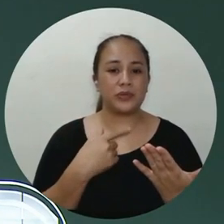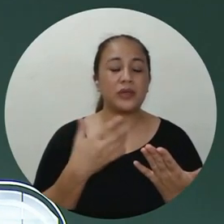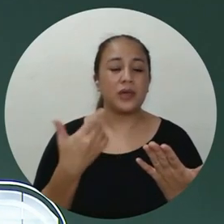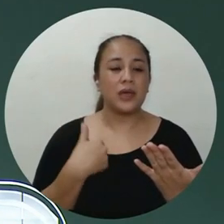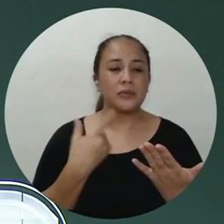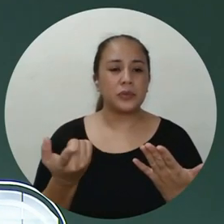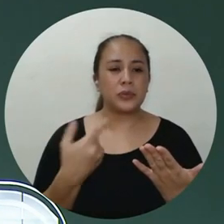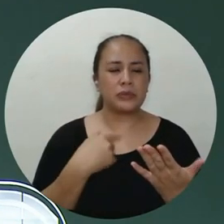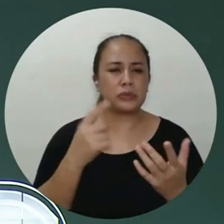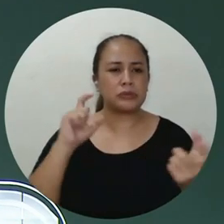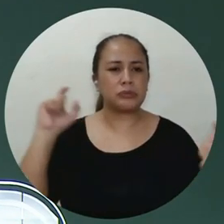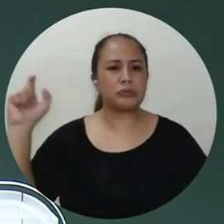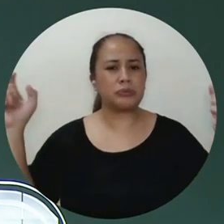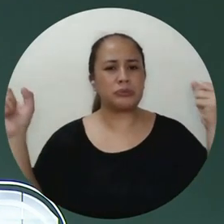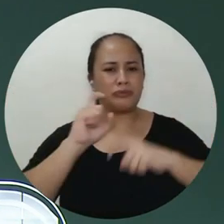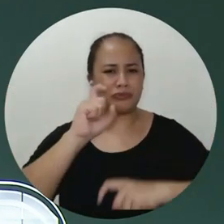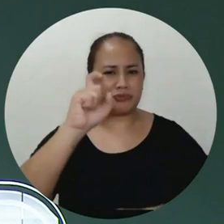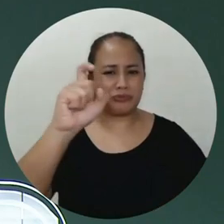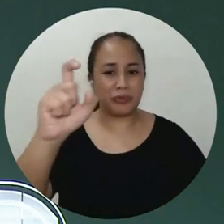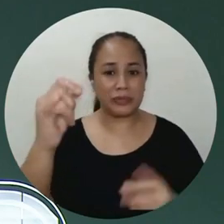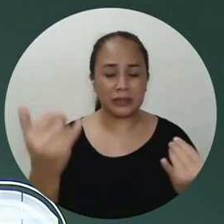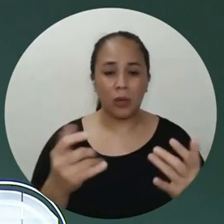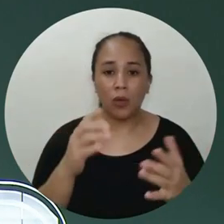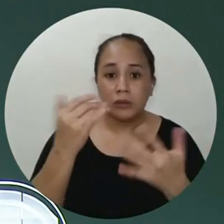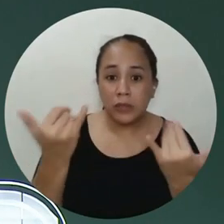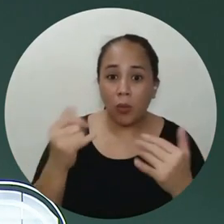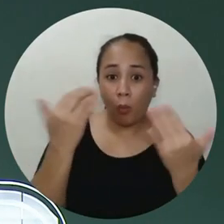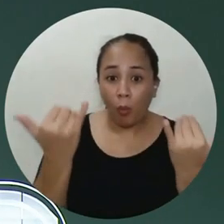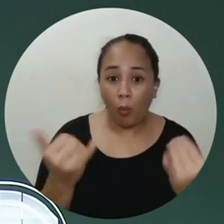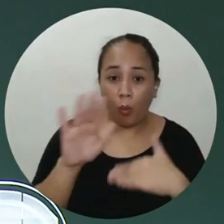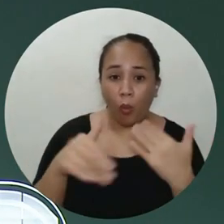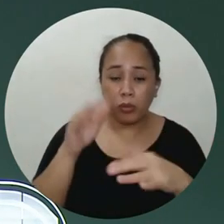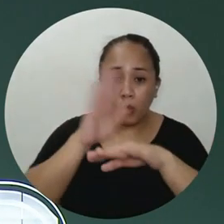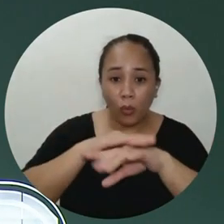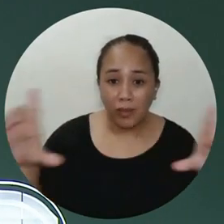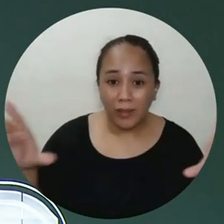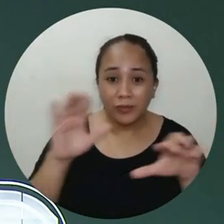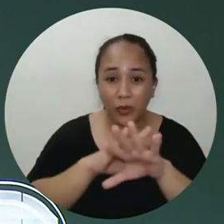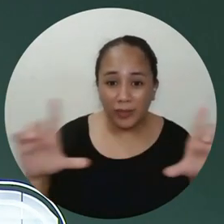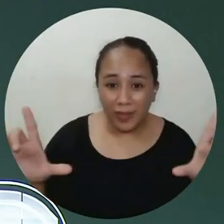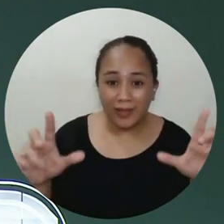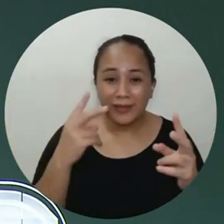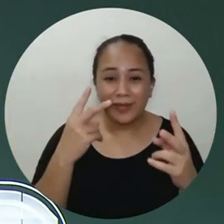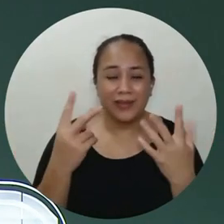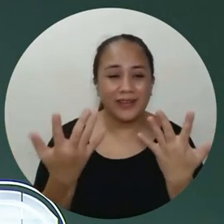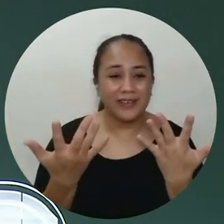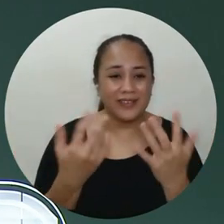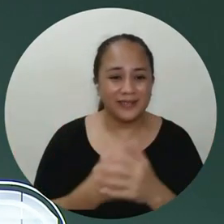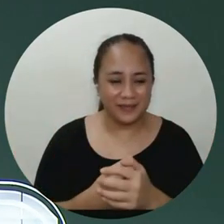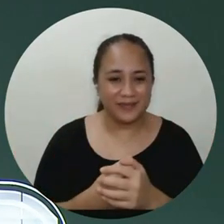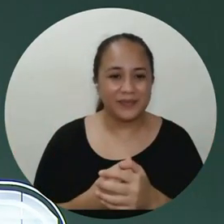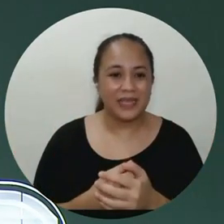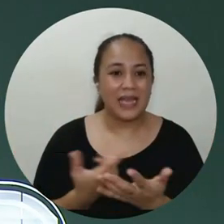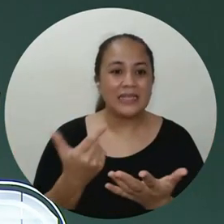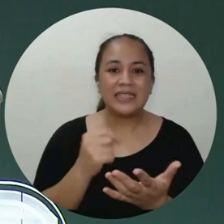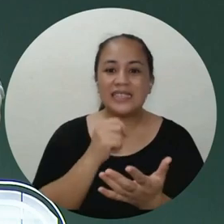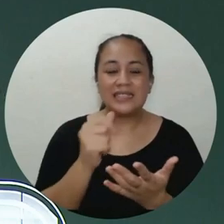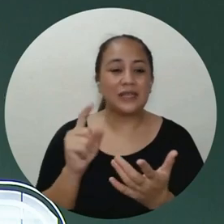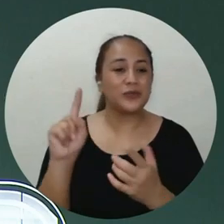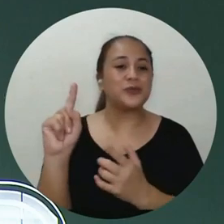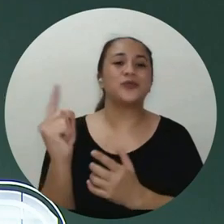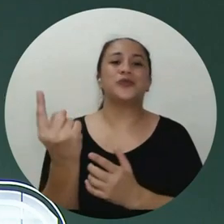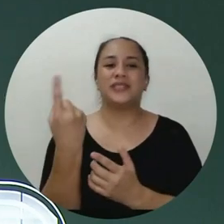rapidly. Everything has become virtual and online. 그 정도 아니라 4차 산업혁명 시대가 왔어요. And it's not to that. The